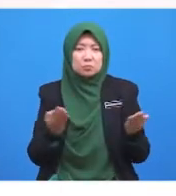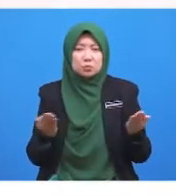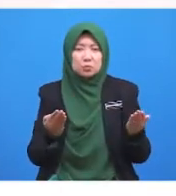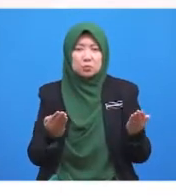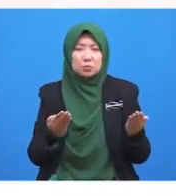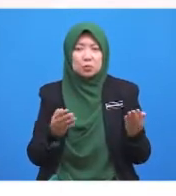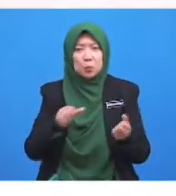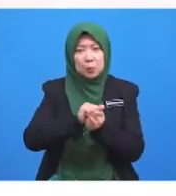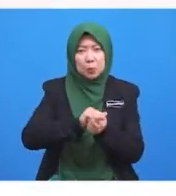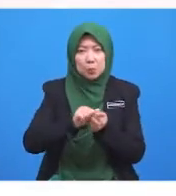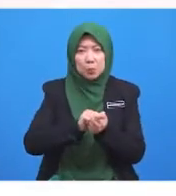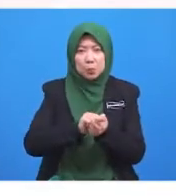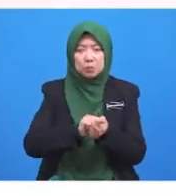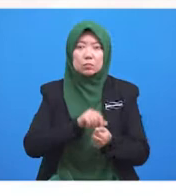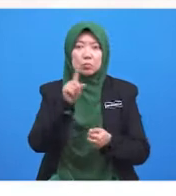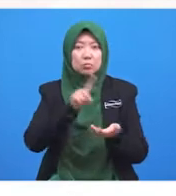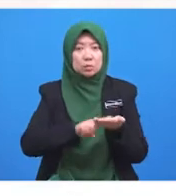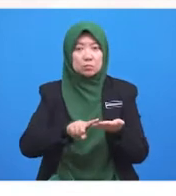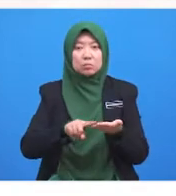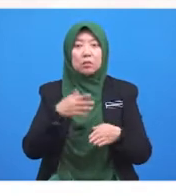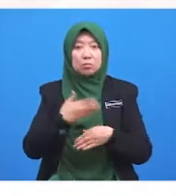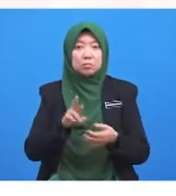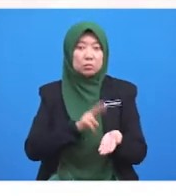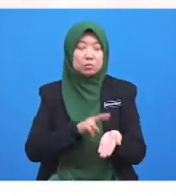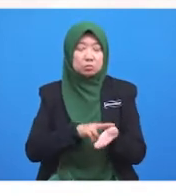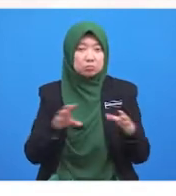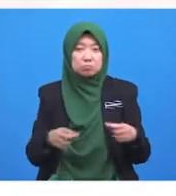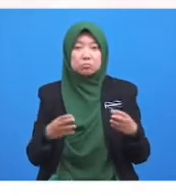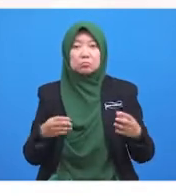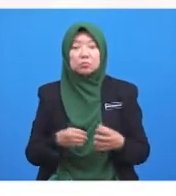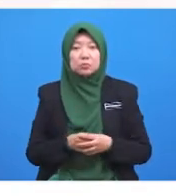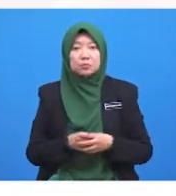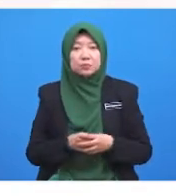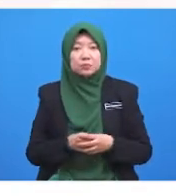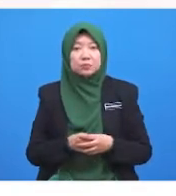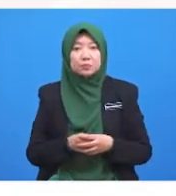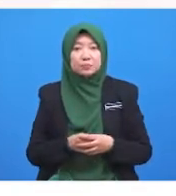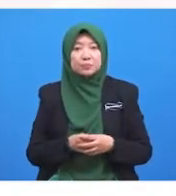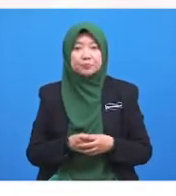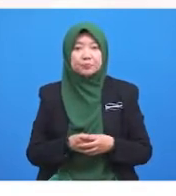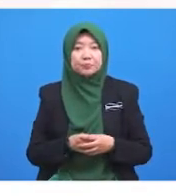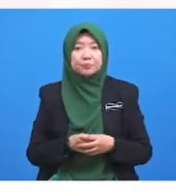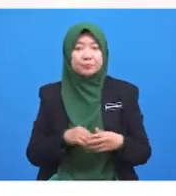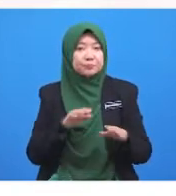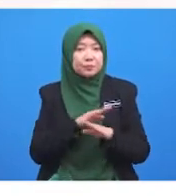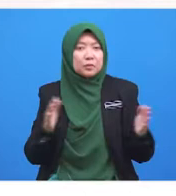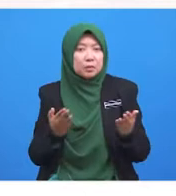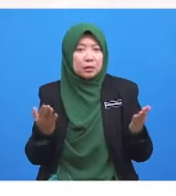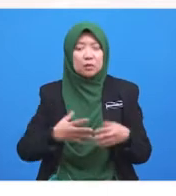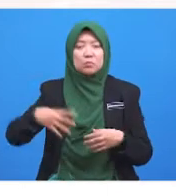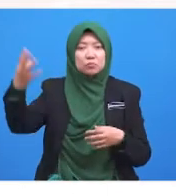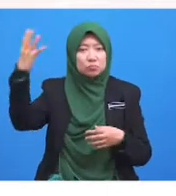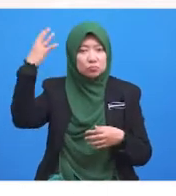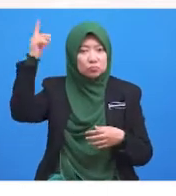melakukan scrub selama 1 minggu selepas rawatan dilakukan. Tidak digalakkan berjemur di